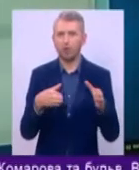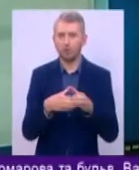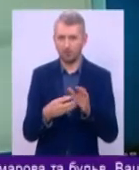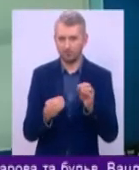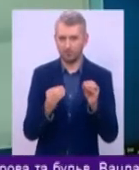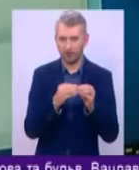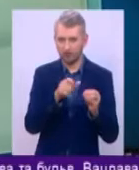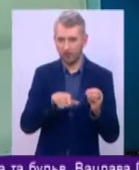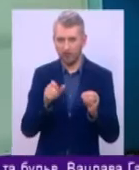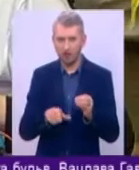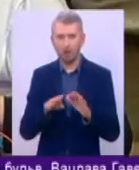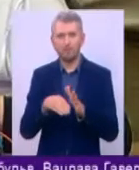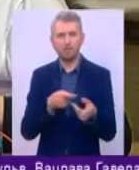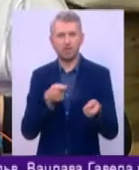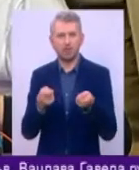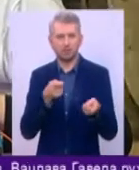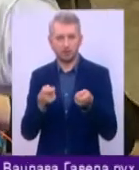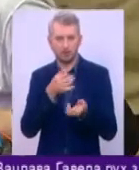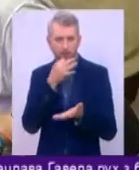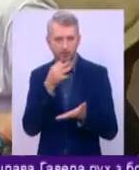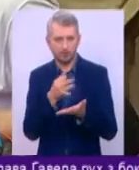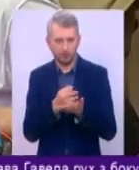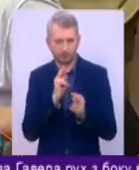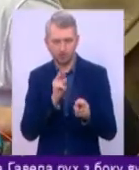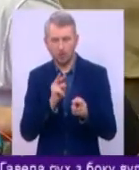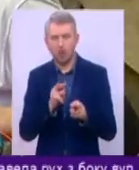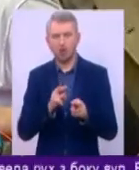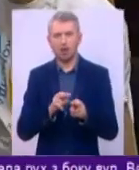керівництвом менторів працювали над розв'язком 5